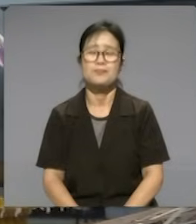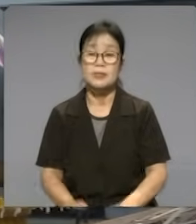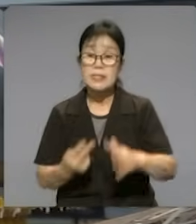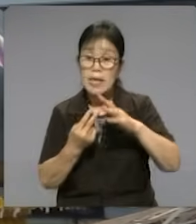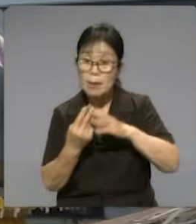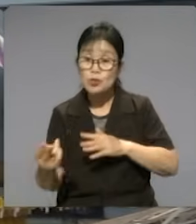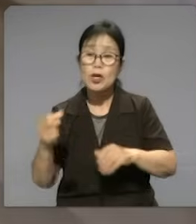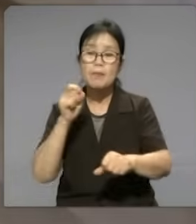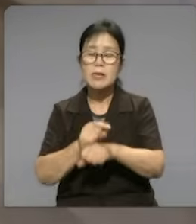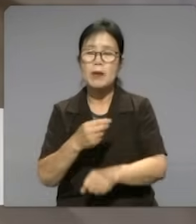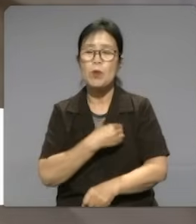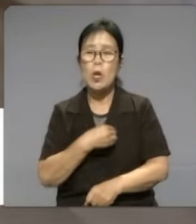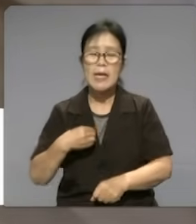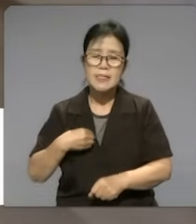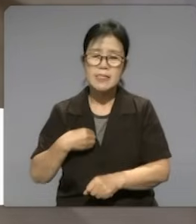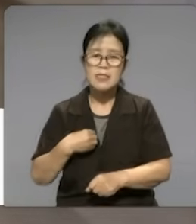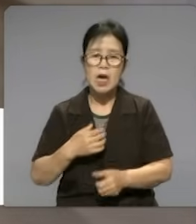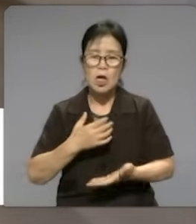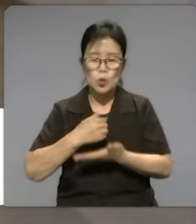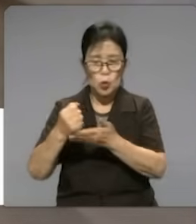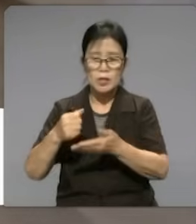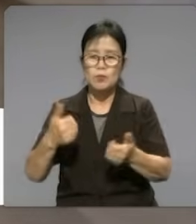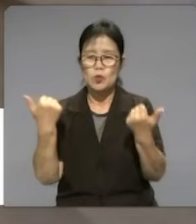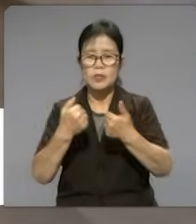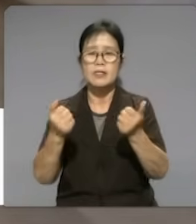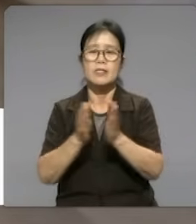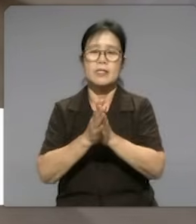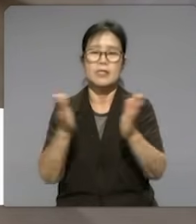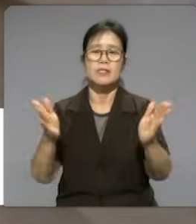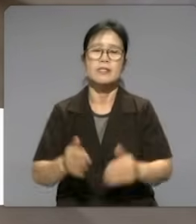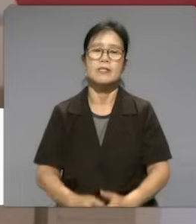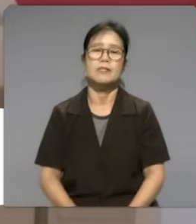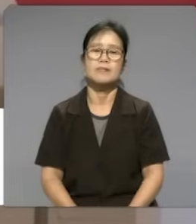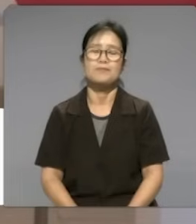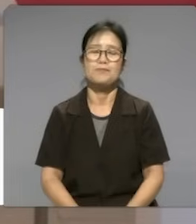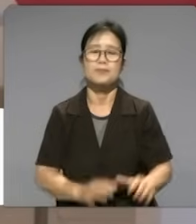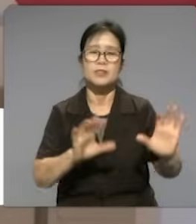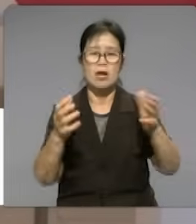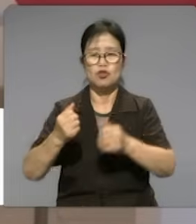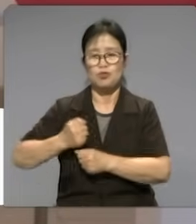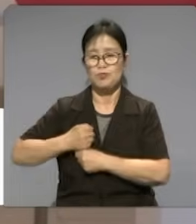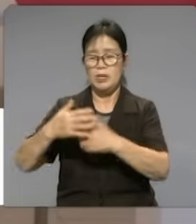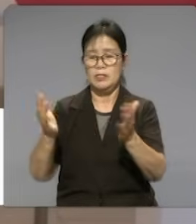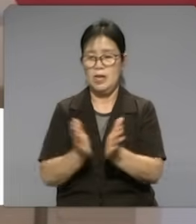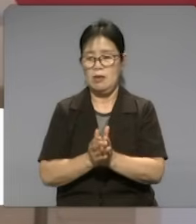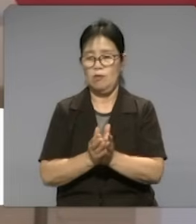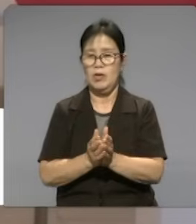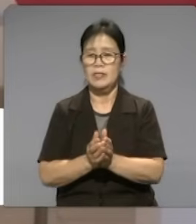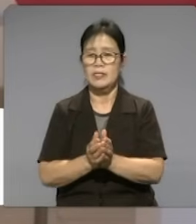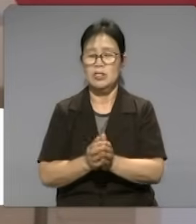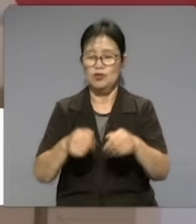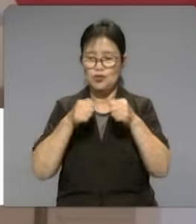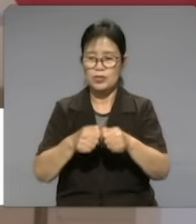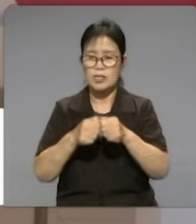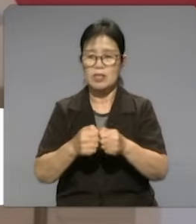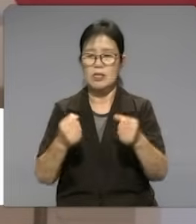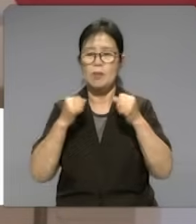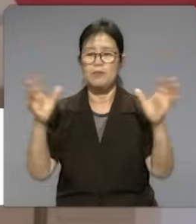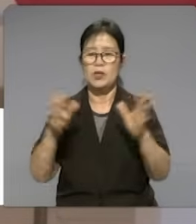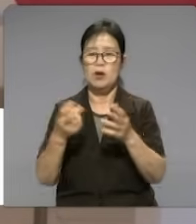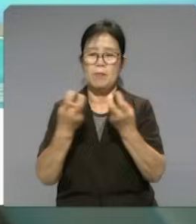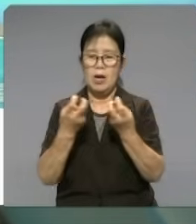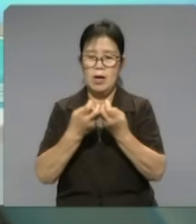잠수함은 이미 폴란드 측과 도입 논의를 시작했습니다. 양국 국방장관이 현지에서 구체적인 협력